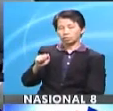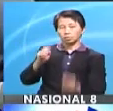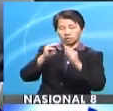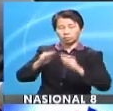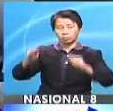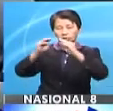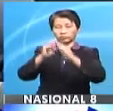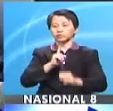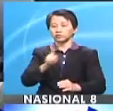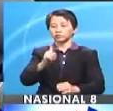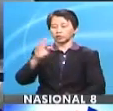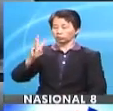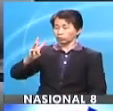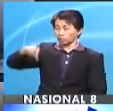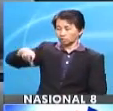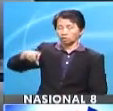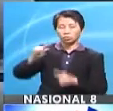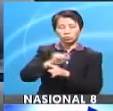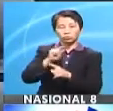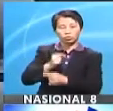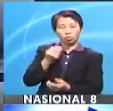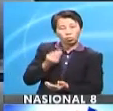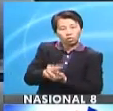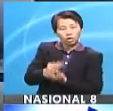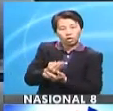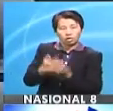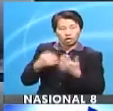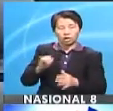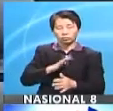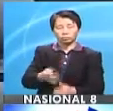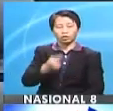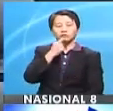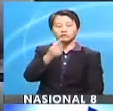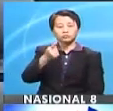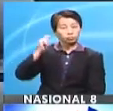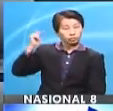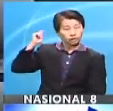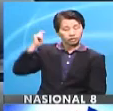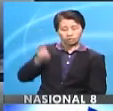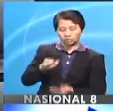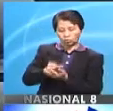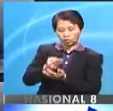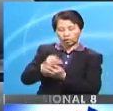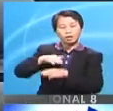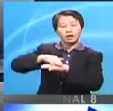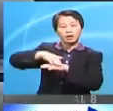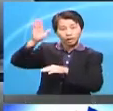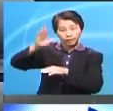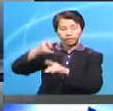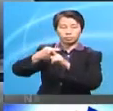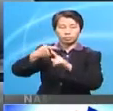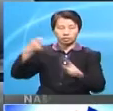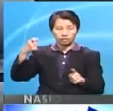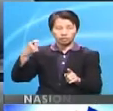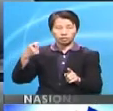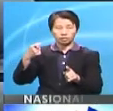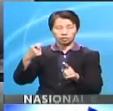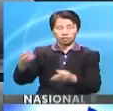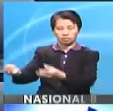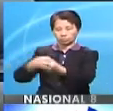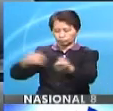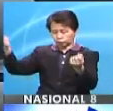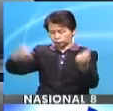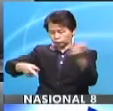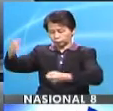dia menggunakan peruntukan daripada wang-wang yang telah saya Sebutkan sebentar tadi iaitulah Wang lebihan daripada pemberian